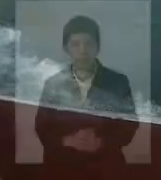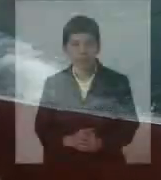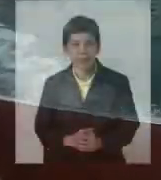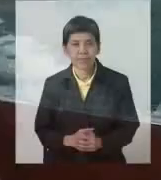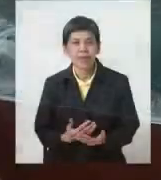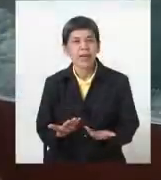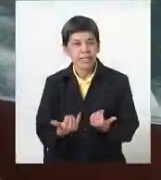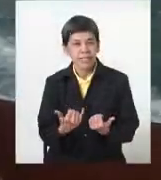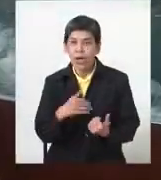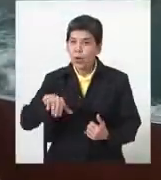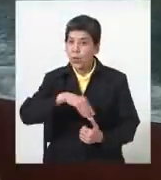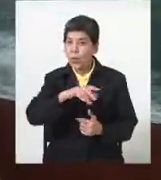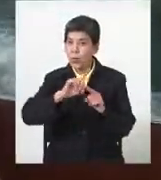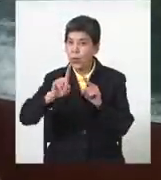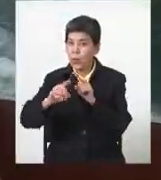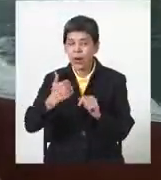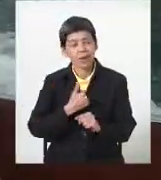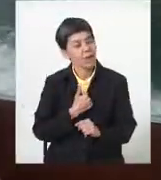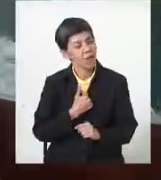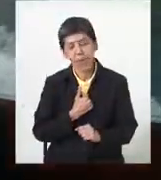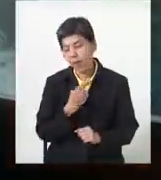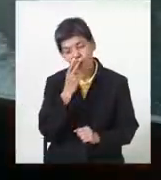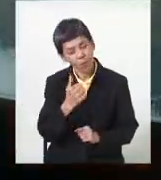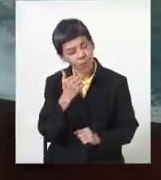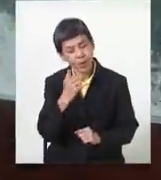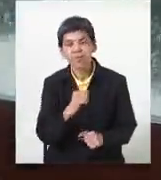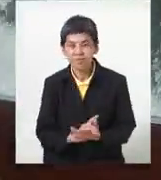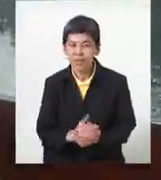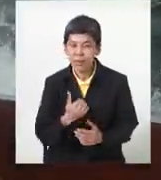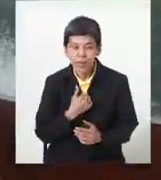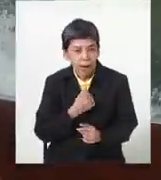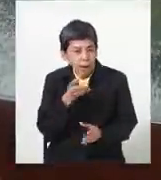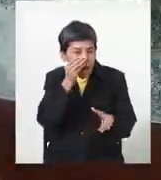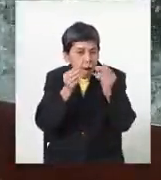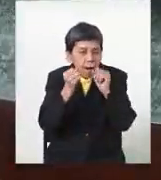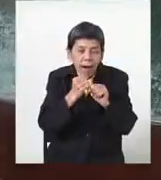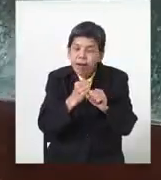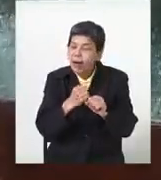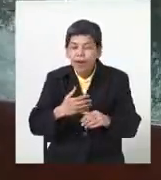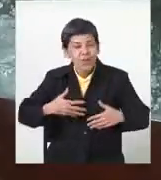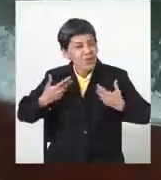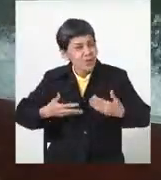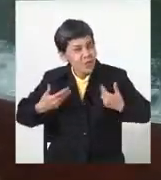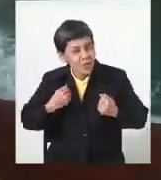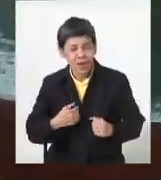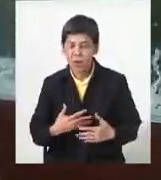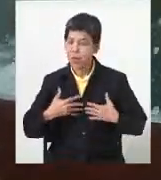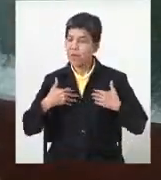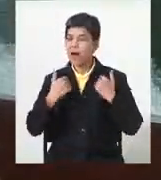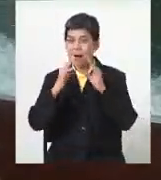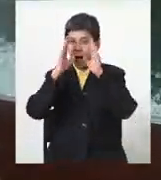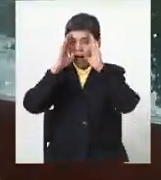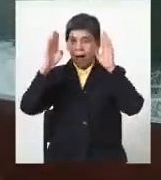ครับการมาที่ราชบุรีครั้งนี้ทุกอย่างเป็นความท้าทายนะได้รับบรรยากาศแห่งความ